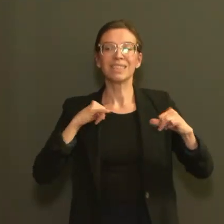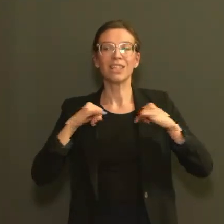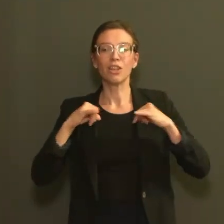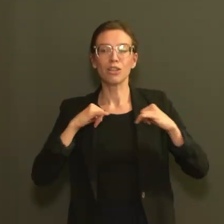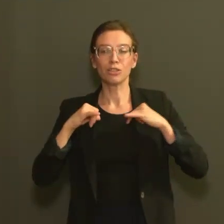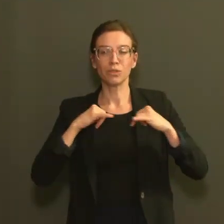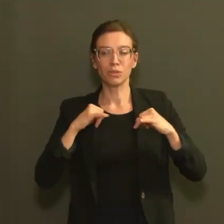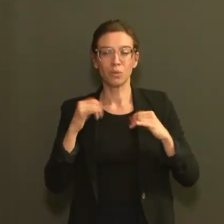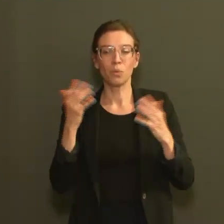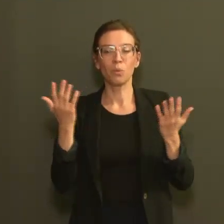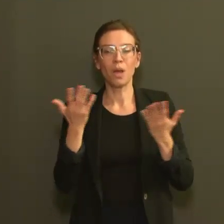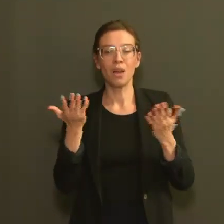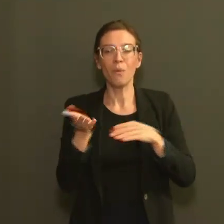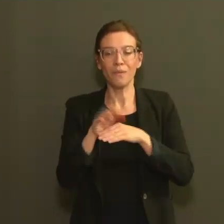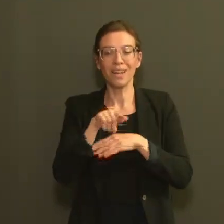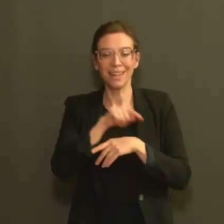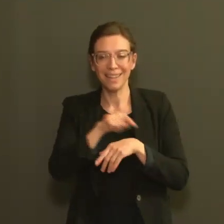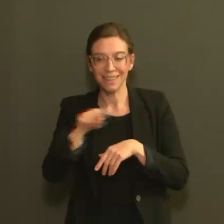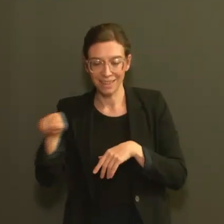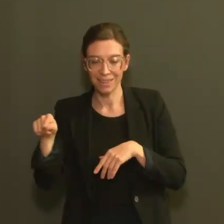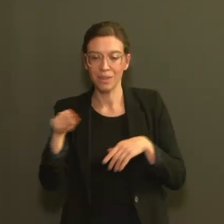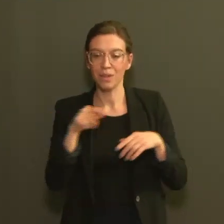50% in het rusthuis.